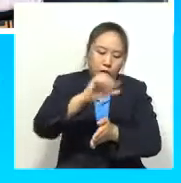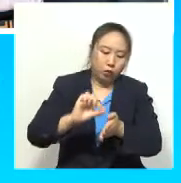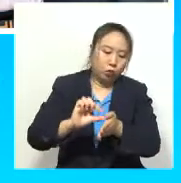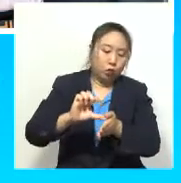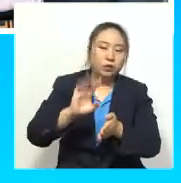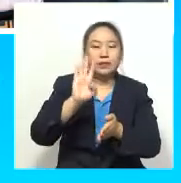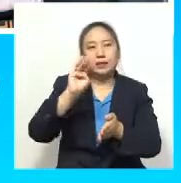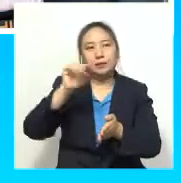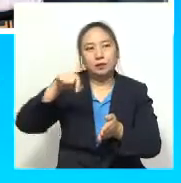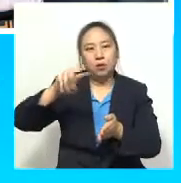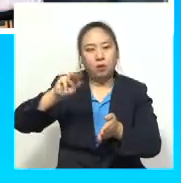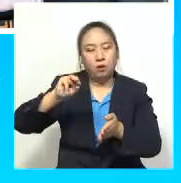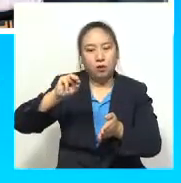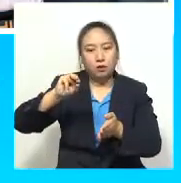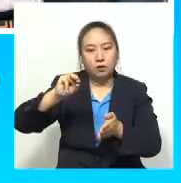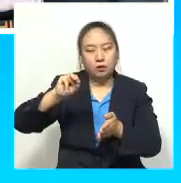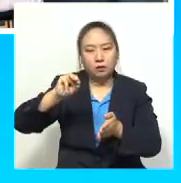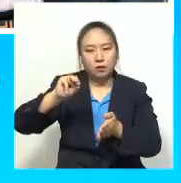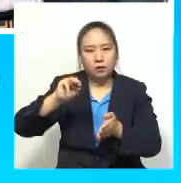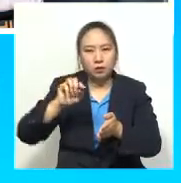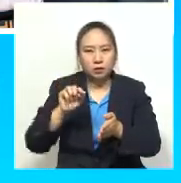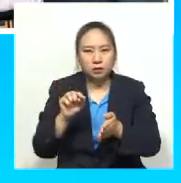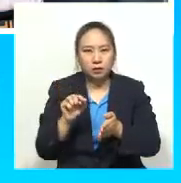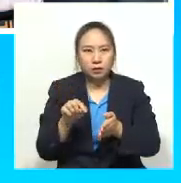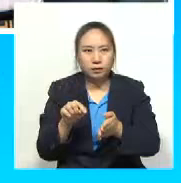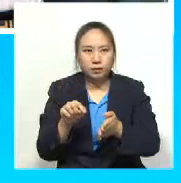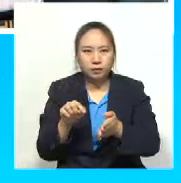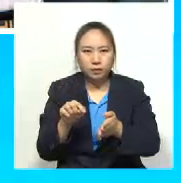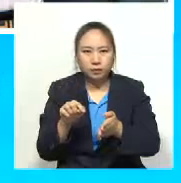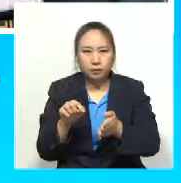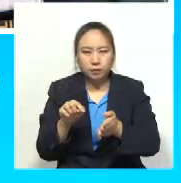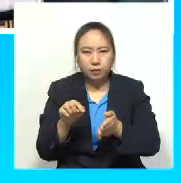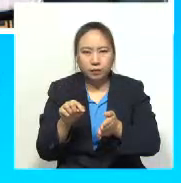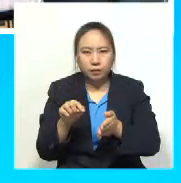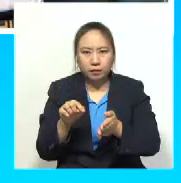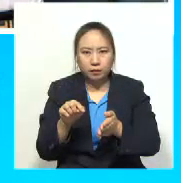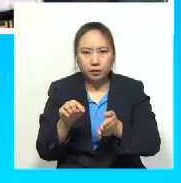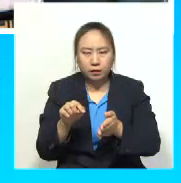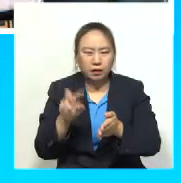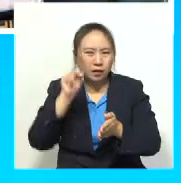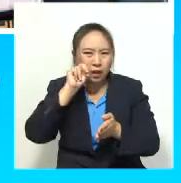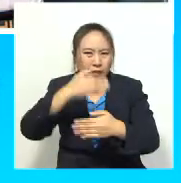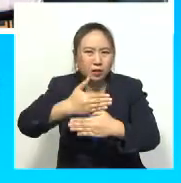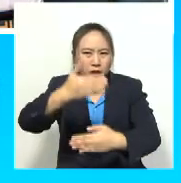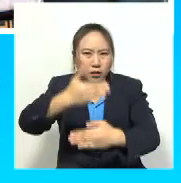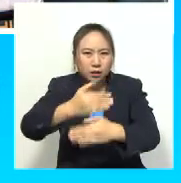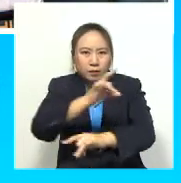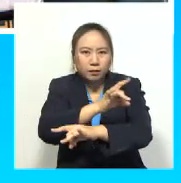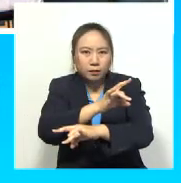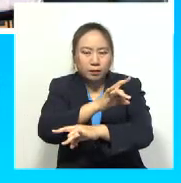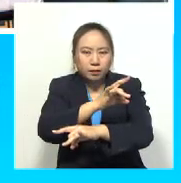ครับก็ตรงนี้ก็ให้ทำให้มีปริมาณน้ำนะครับไหลจากเขื่อนเพชรเขื่อนแก่งกระจานลงมาน